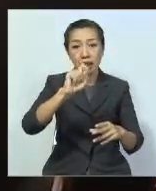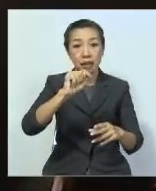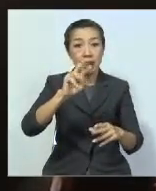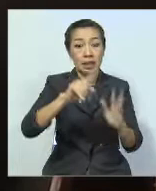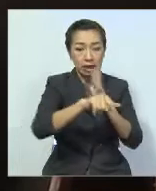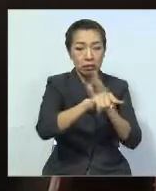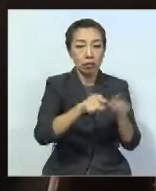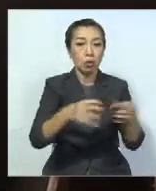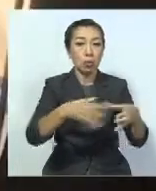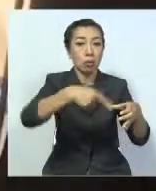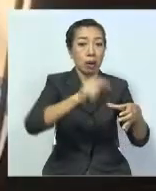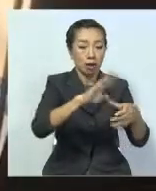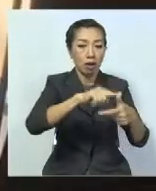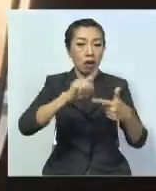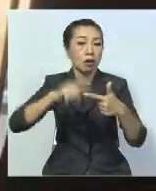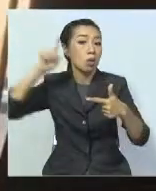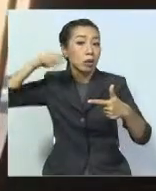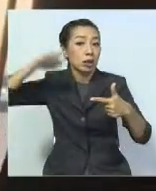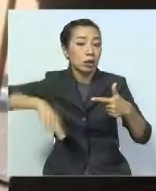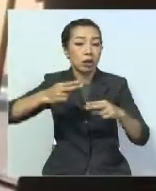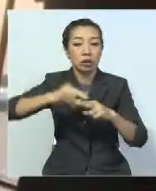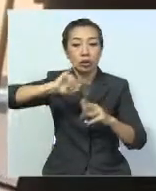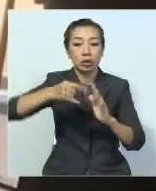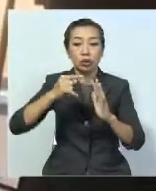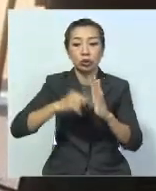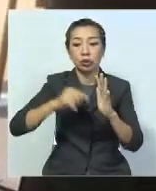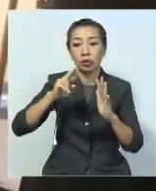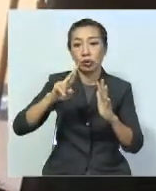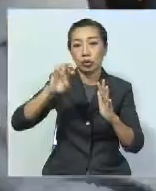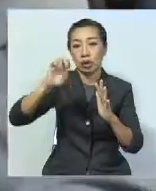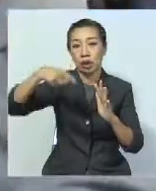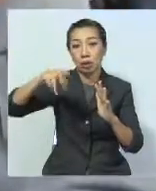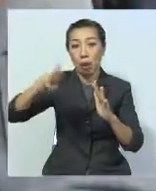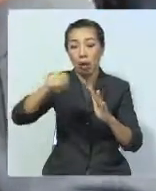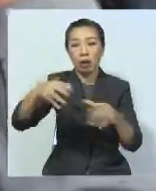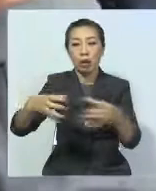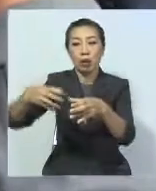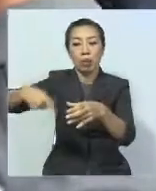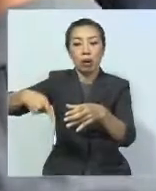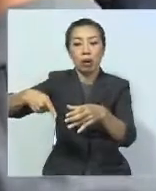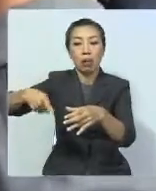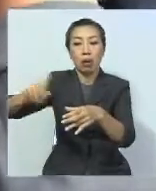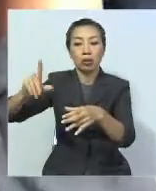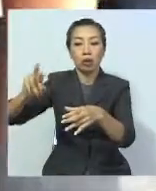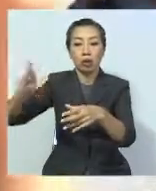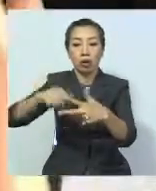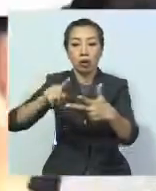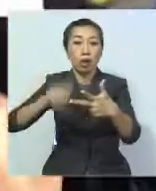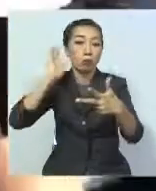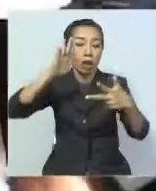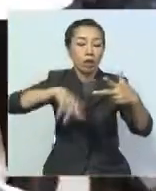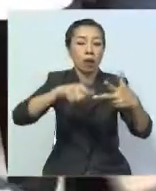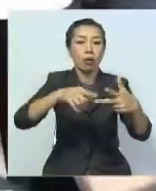ตัวของคุณจุฑิพรเนี่ยตอนนี้ก็ย้ายมาอยู่สังกัดของพรรคพลังประชารัฐแล้วแล้วก็มีน้องชายอีกท่านหนึ่ง อ ันนั้นอยู่พรรคอนาคตใหม่นะ